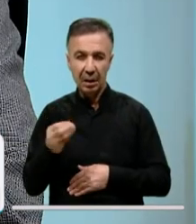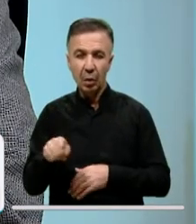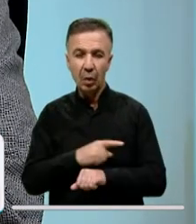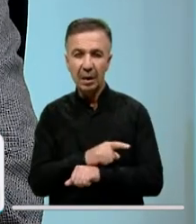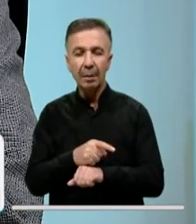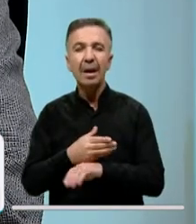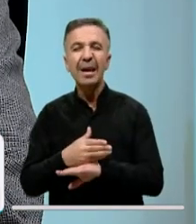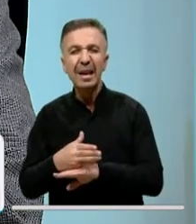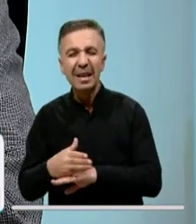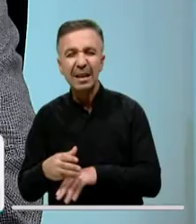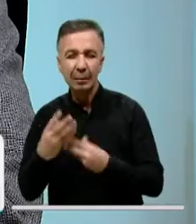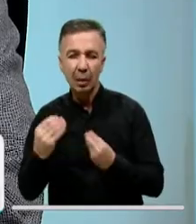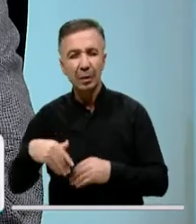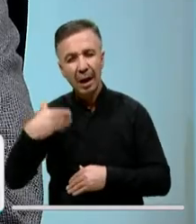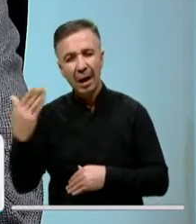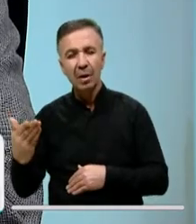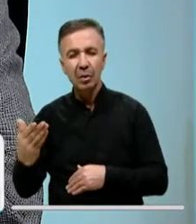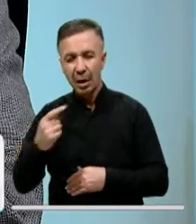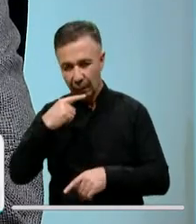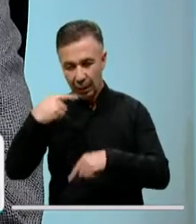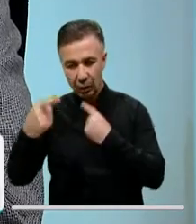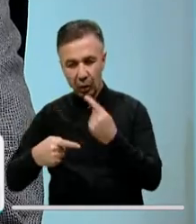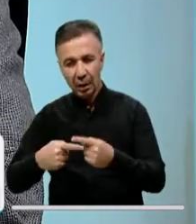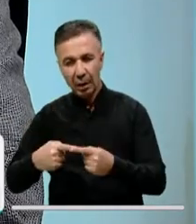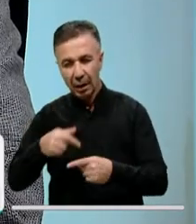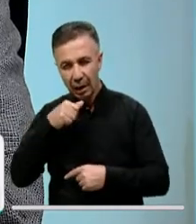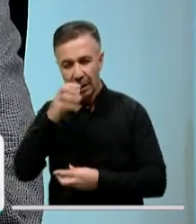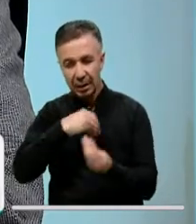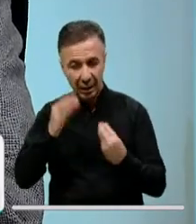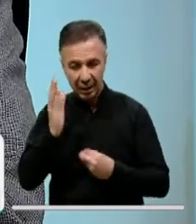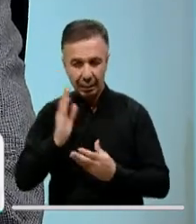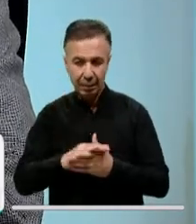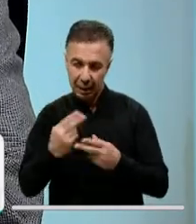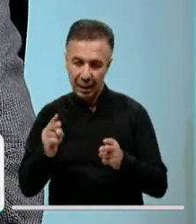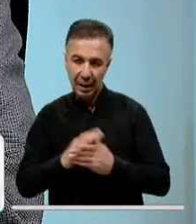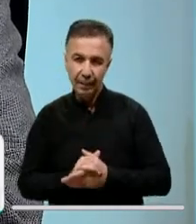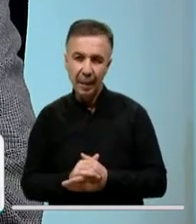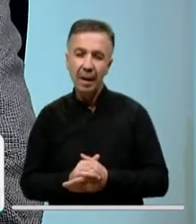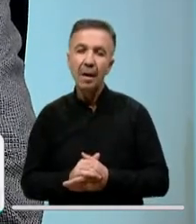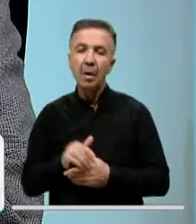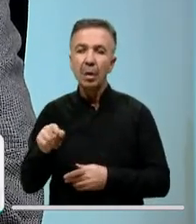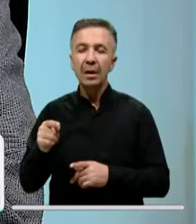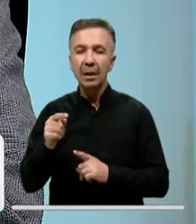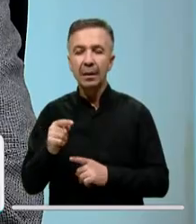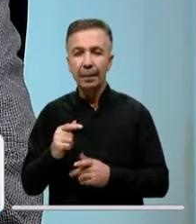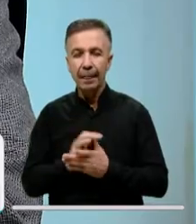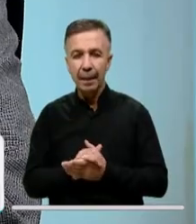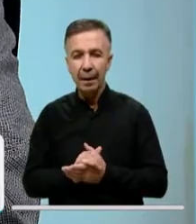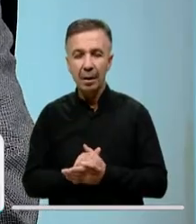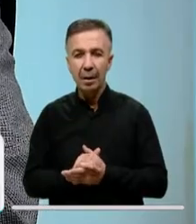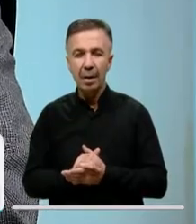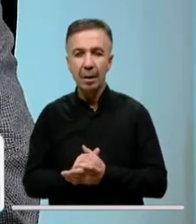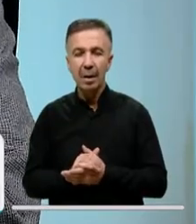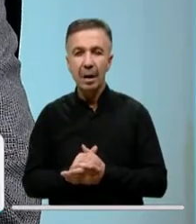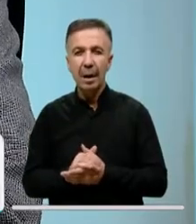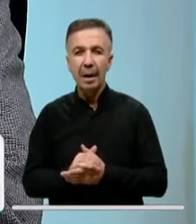bunu erteleyebilirler, daha sonra gitmek üzere. Ama burada istitaat kavramı, yani mali olarak hacca